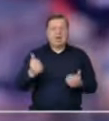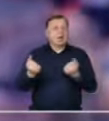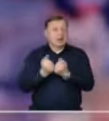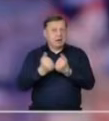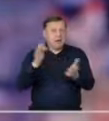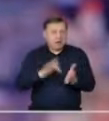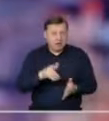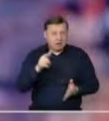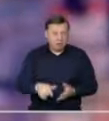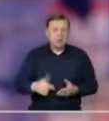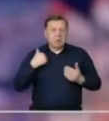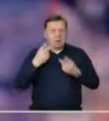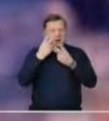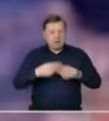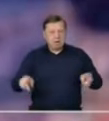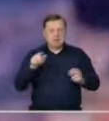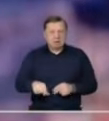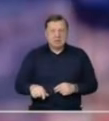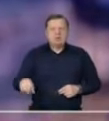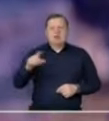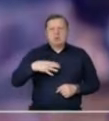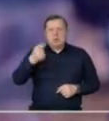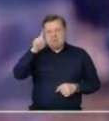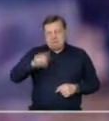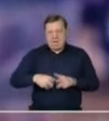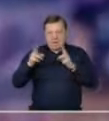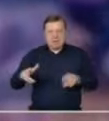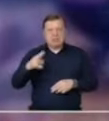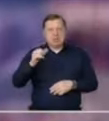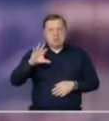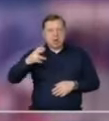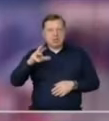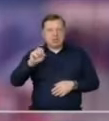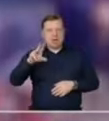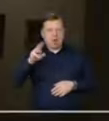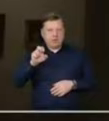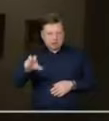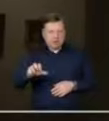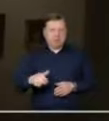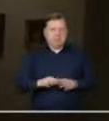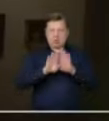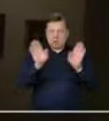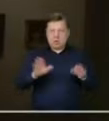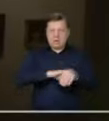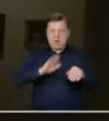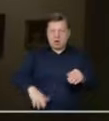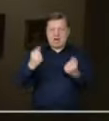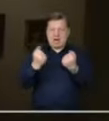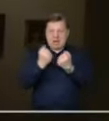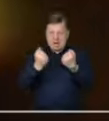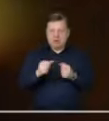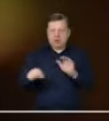zwiedzający zyskali na przykład dodatkowy miesiąc na spotkanie z twórczością Szymona Czechowicza. Muzeum Narodowe w Krakowie przedłużyło